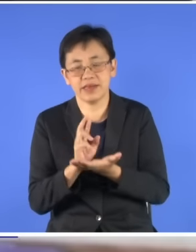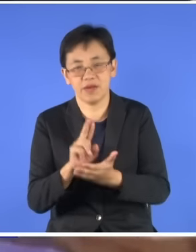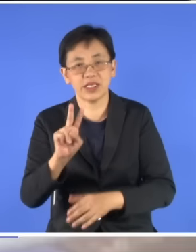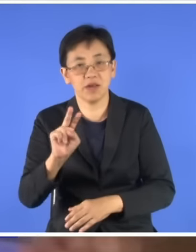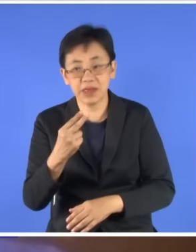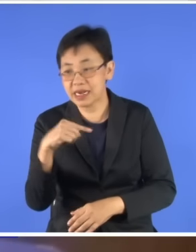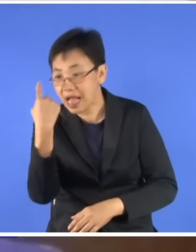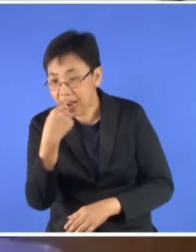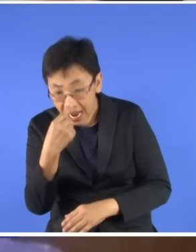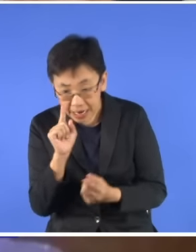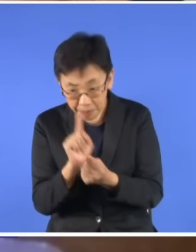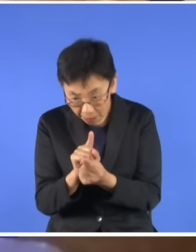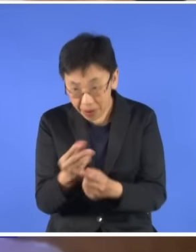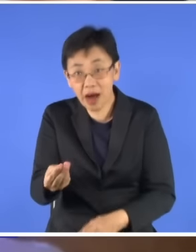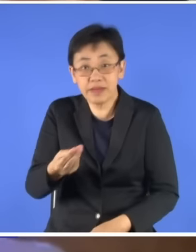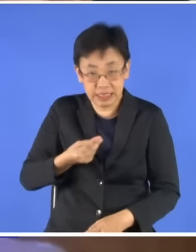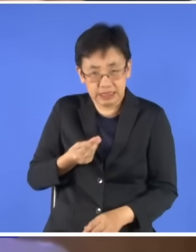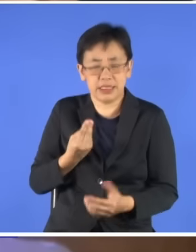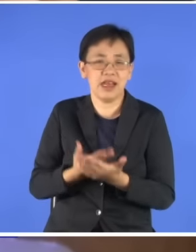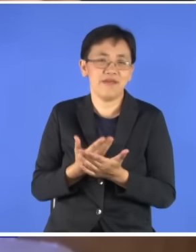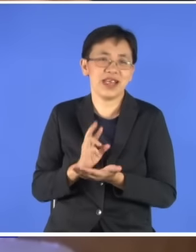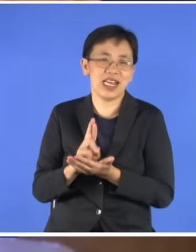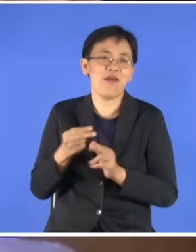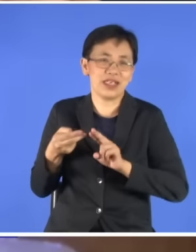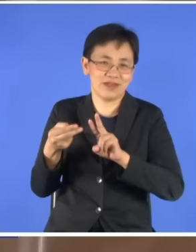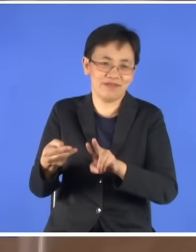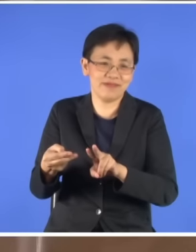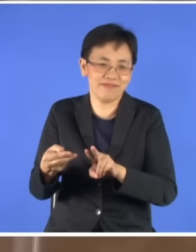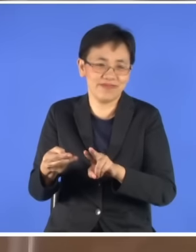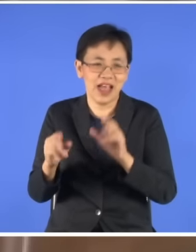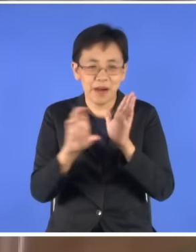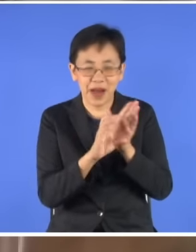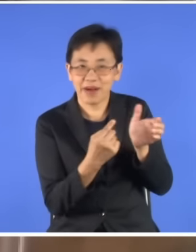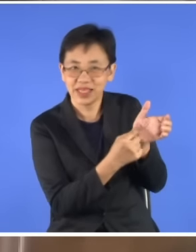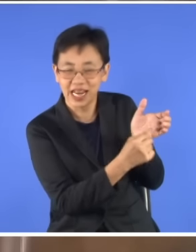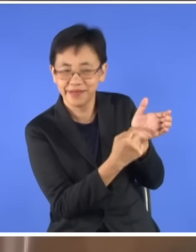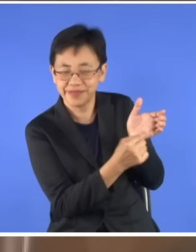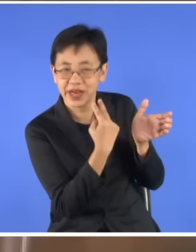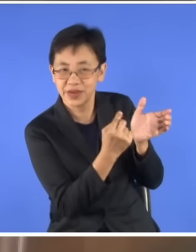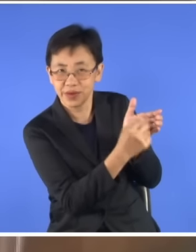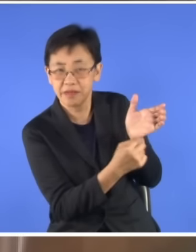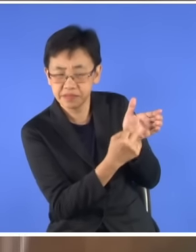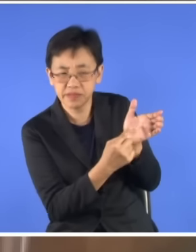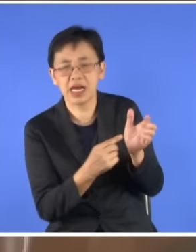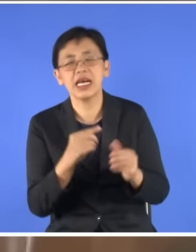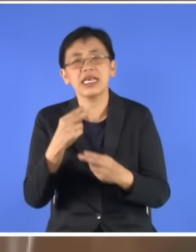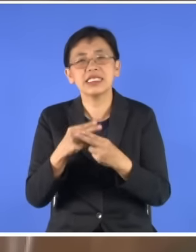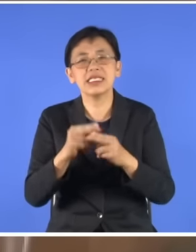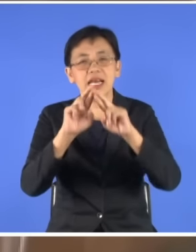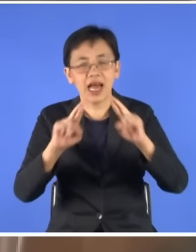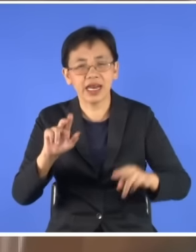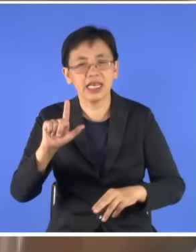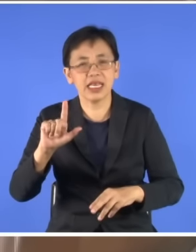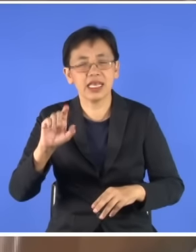คนที่นำเอามาคืนให้นะคะก็พบเห็นตามรายการตามรูปที่เห็นเมื่อสักครู่นี้ก็แจ้งเจ้าของร้านเขาไปหน่อยนะคะร้าน L Jewelry ค่ะ